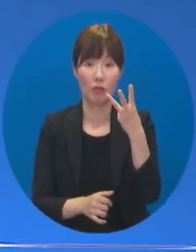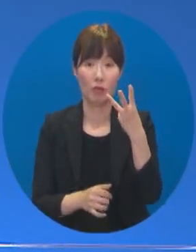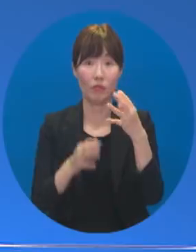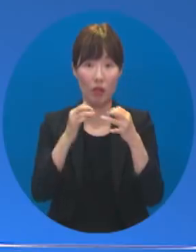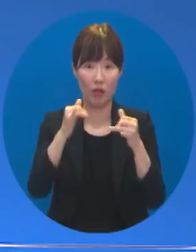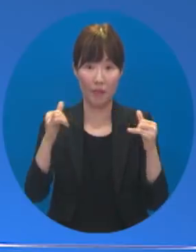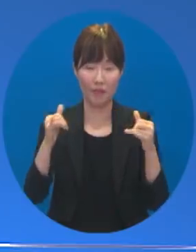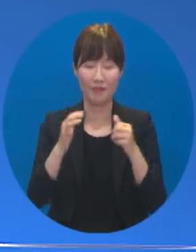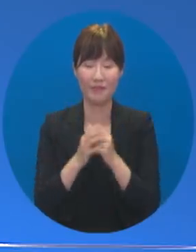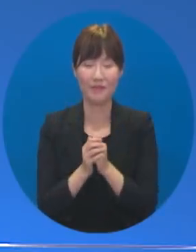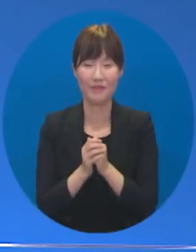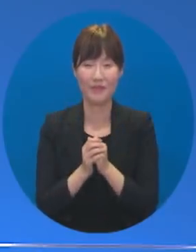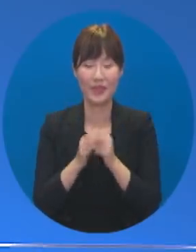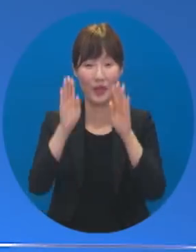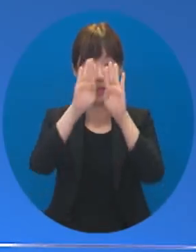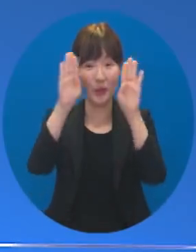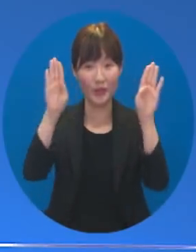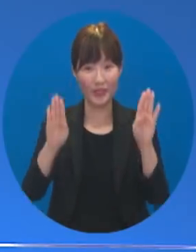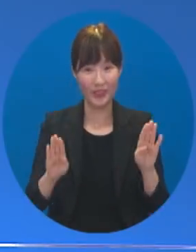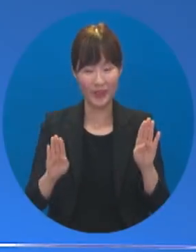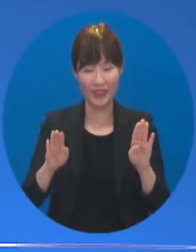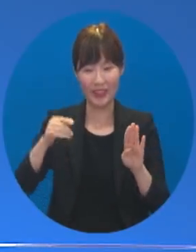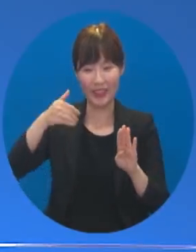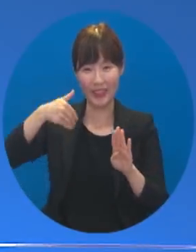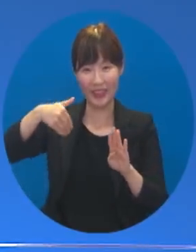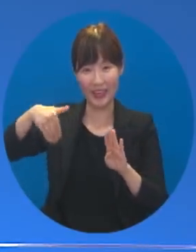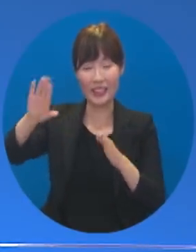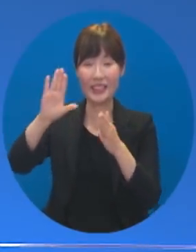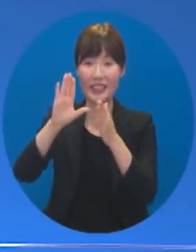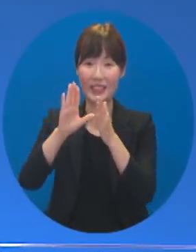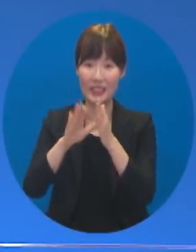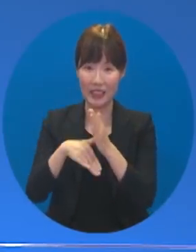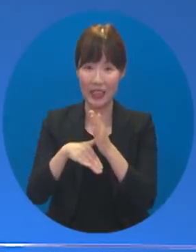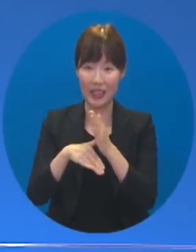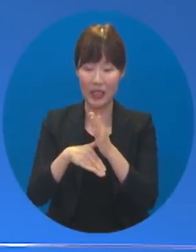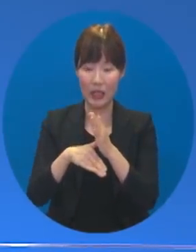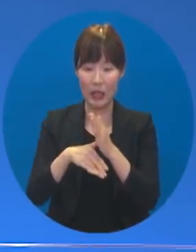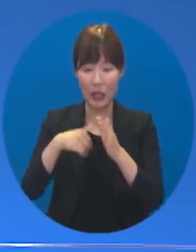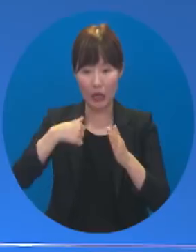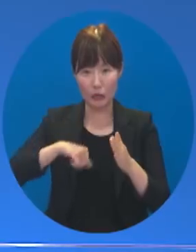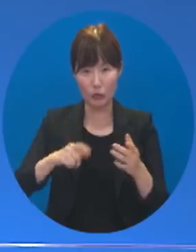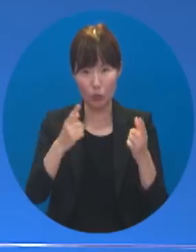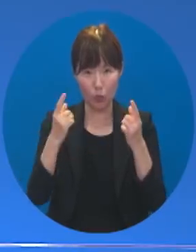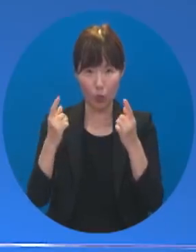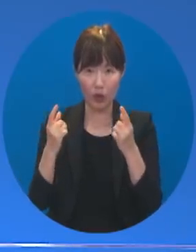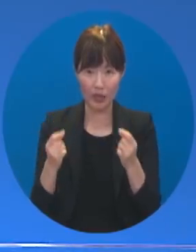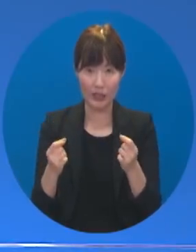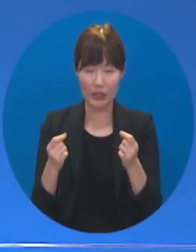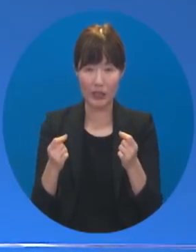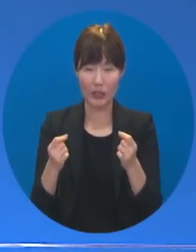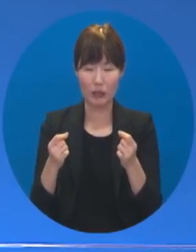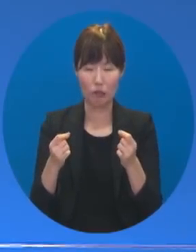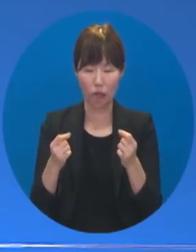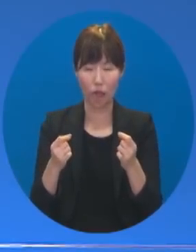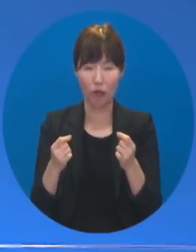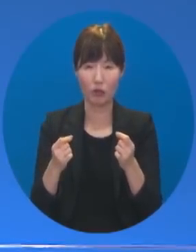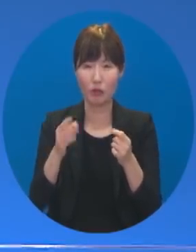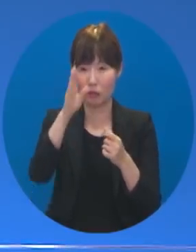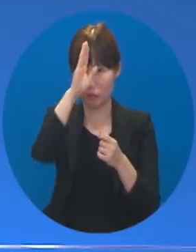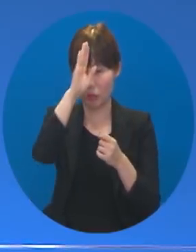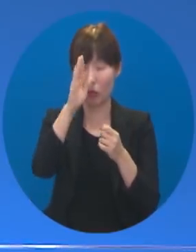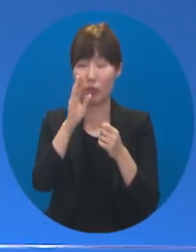보스턴에 갔을 때 원기와 똑같이 생긴 그런 콜롬비아의 미겔이라는 친구를 만나게